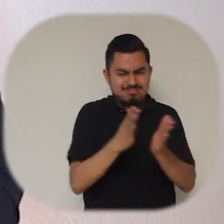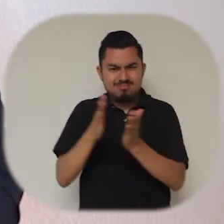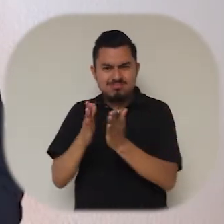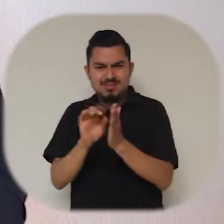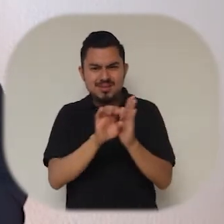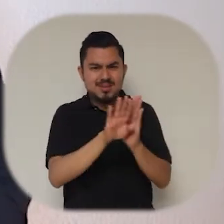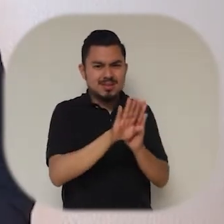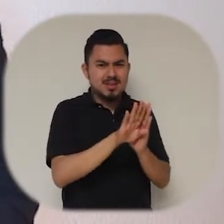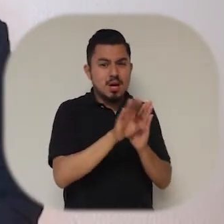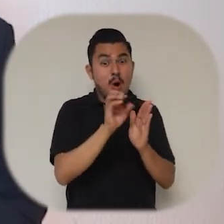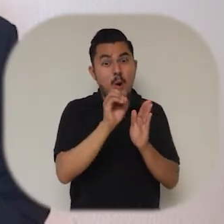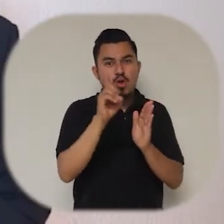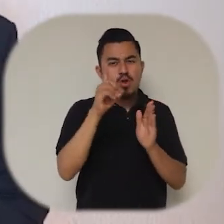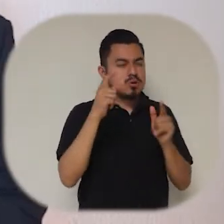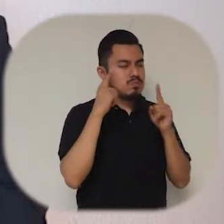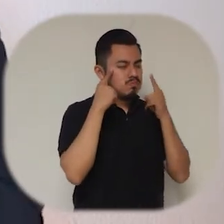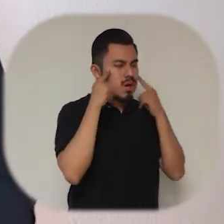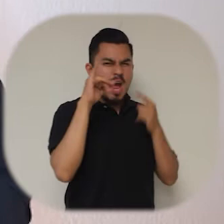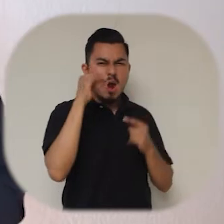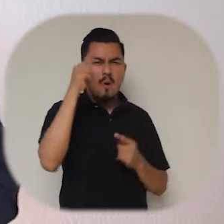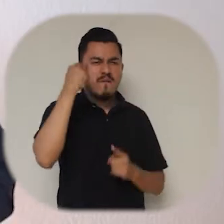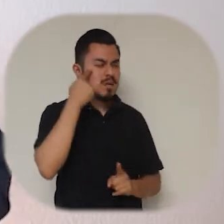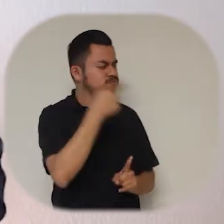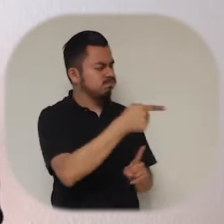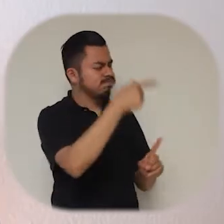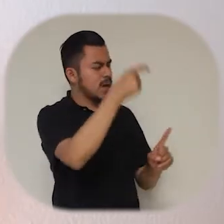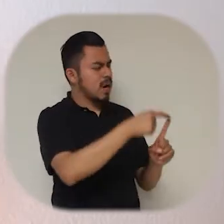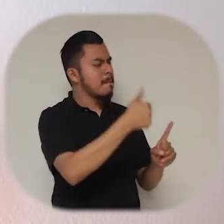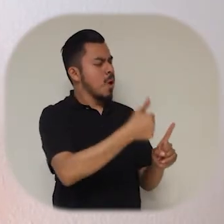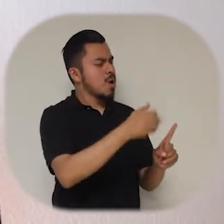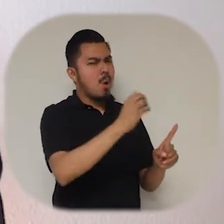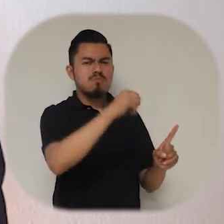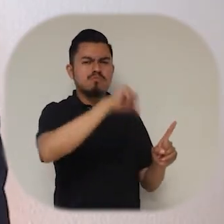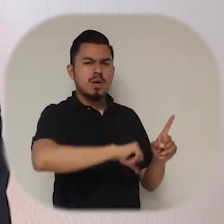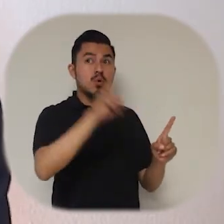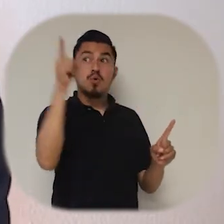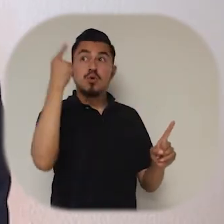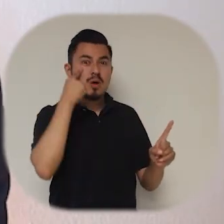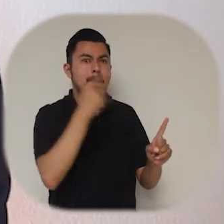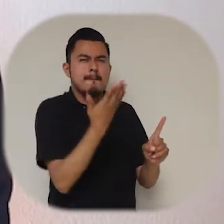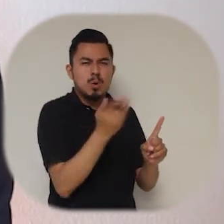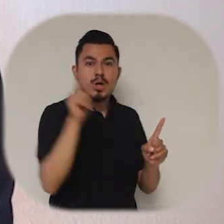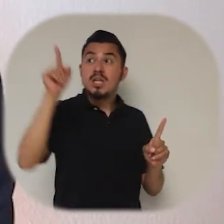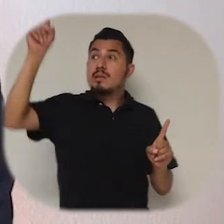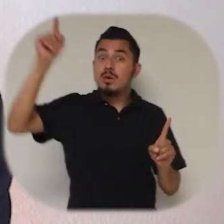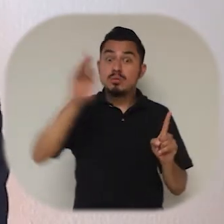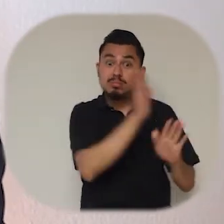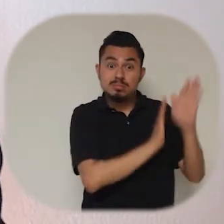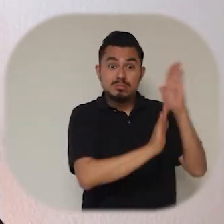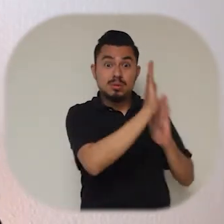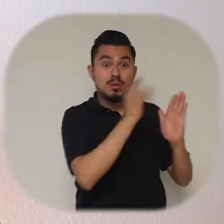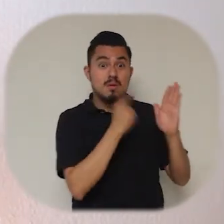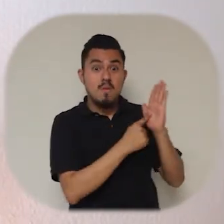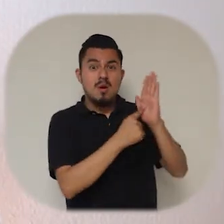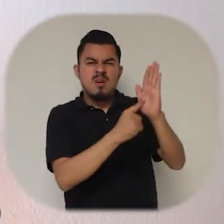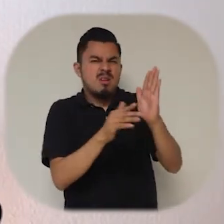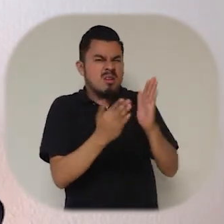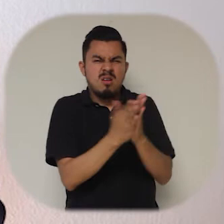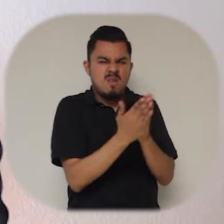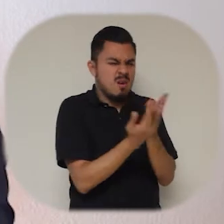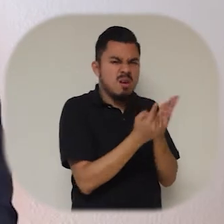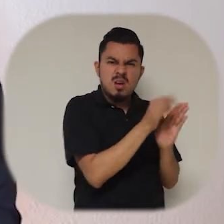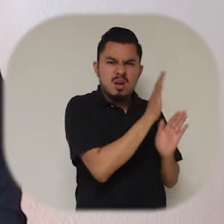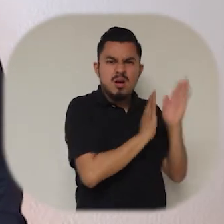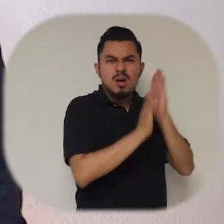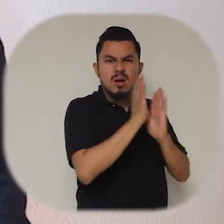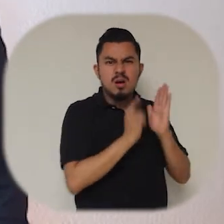계속 씁니다. 왜 그러냐면 사실 역사서를 통해서 주시는 하나님의 음성이 그러하기 때문에 그렇습니다. 다윗의 길로